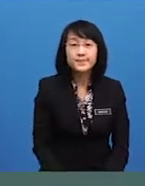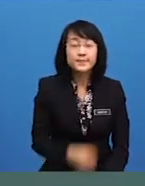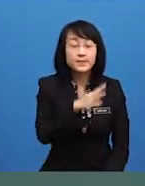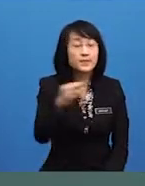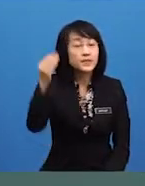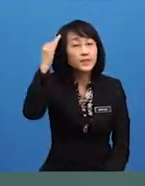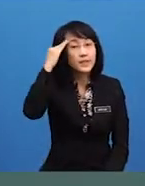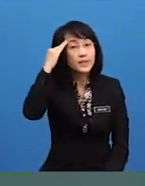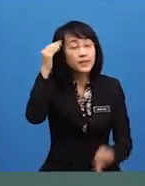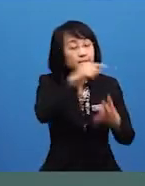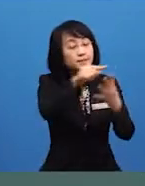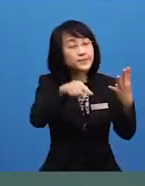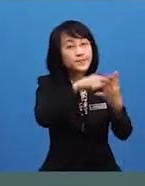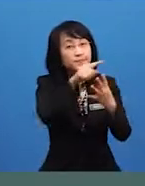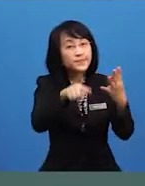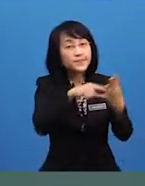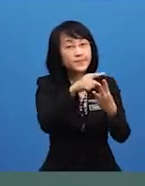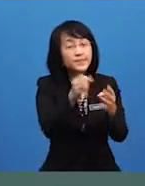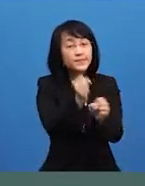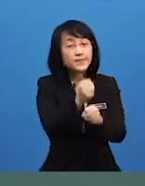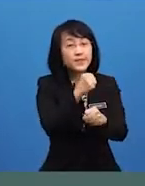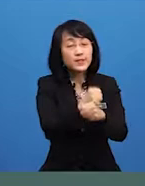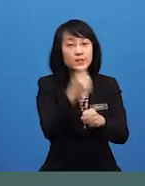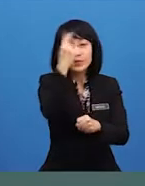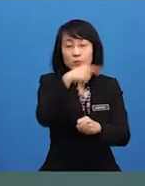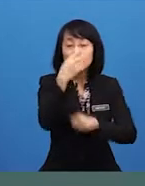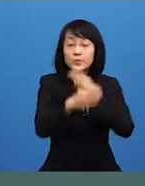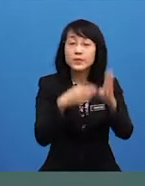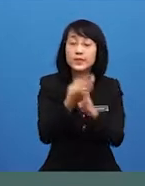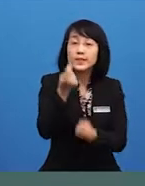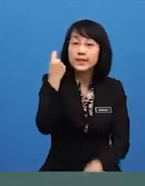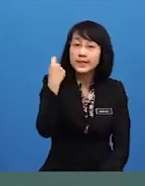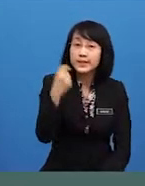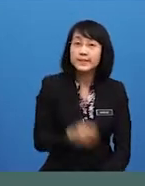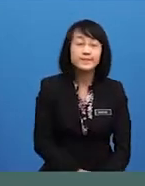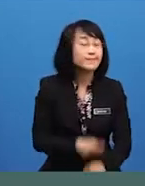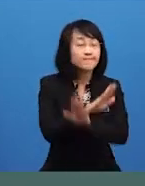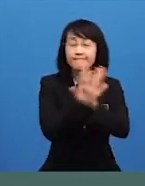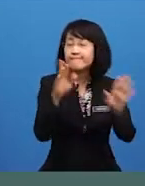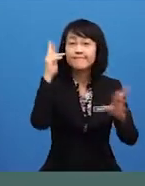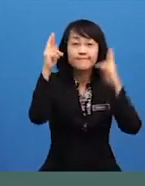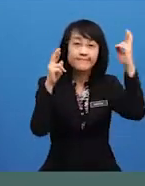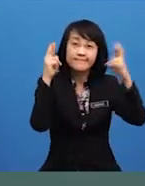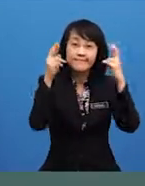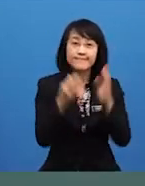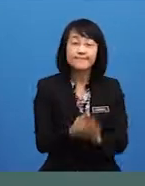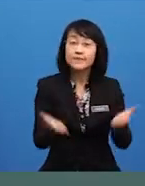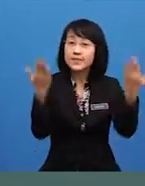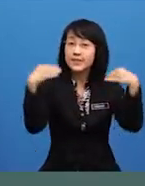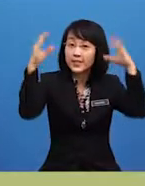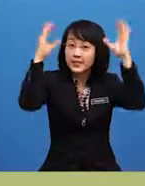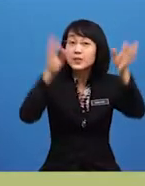mengetahui keempat-empat bentuk muka bumi tersebut, jangan risau. Mari cikgu